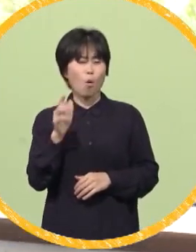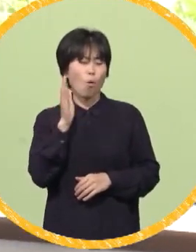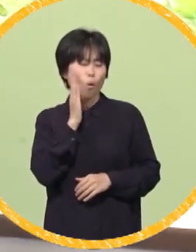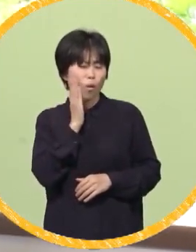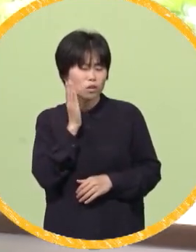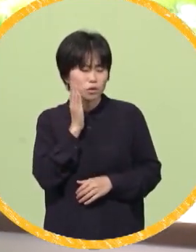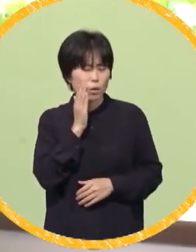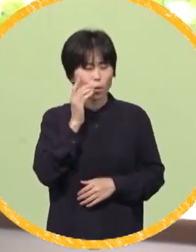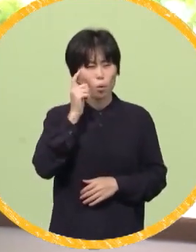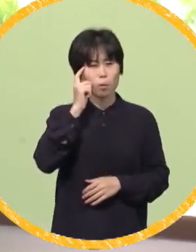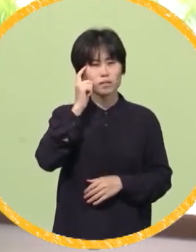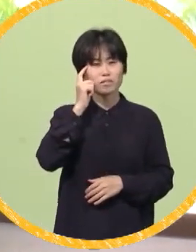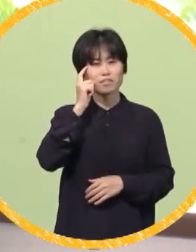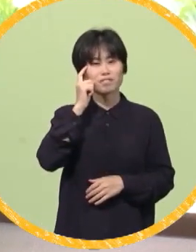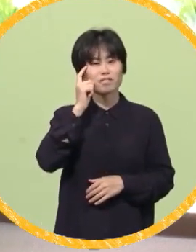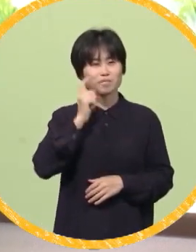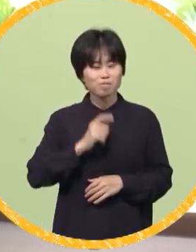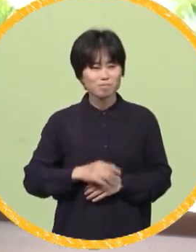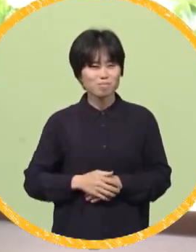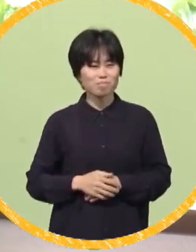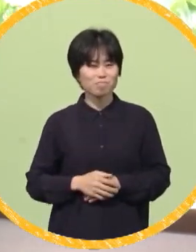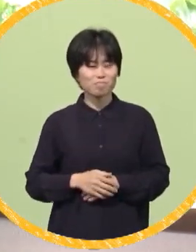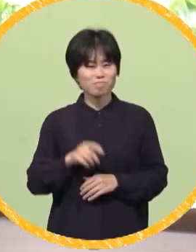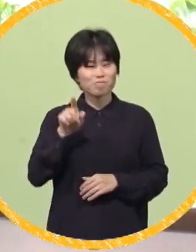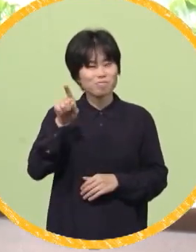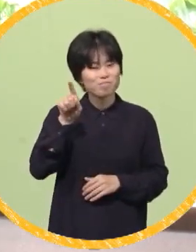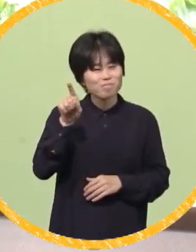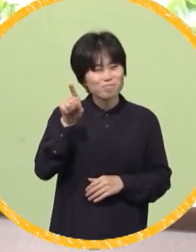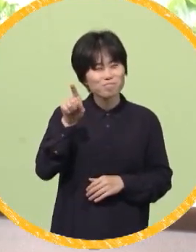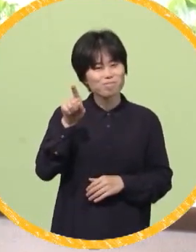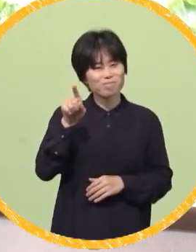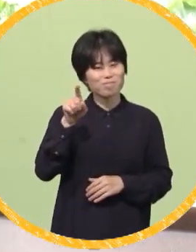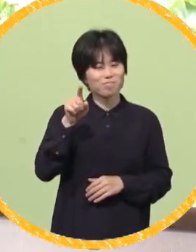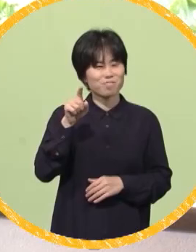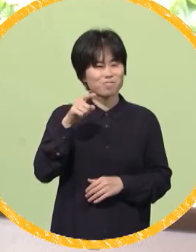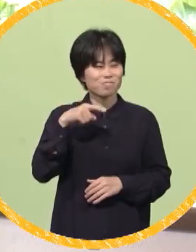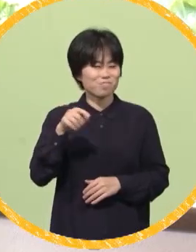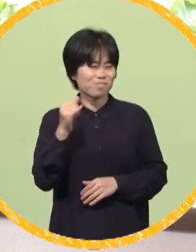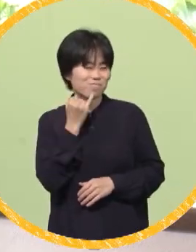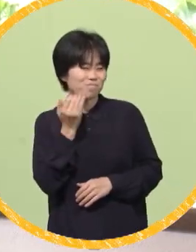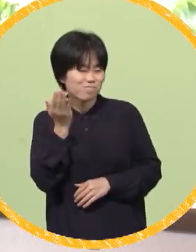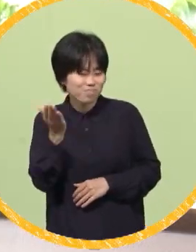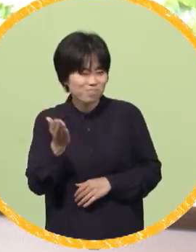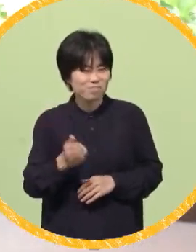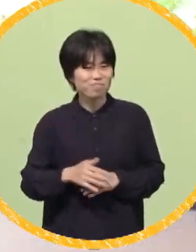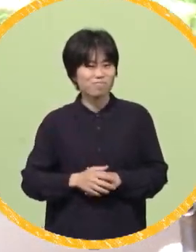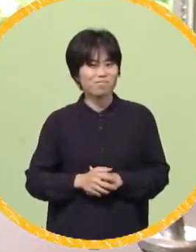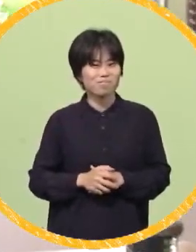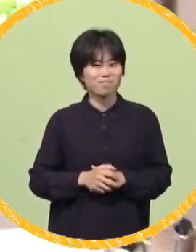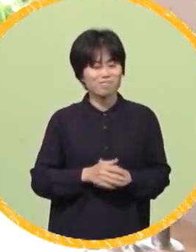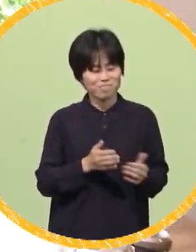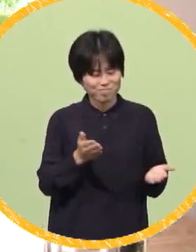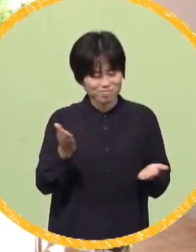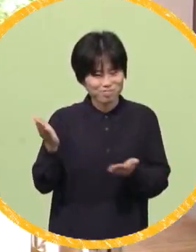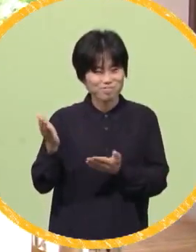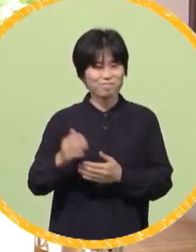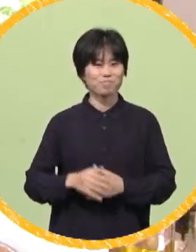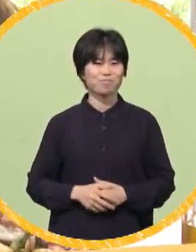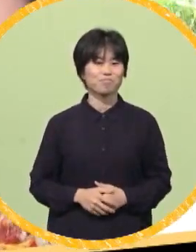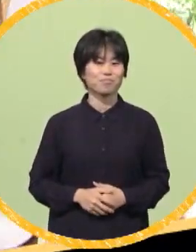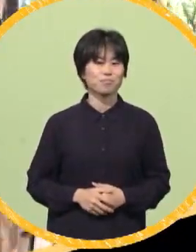うだなと思って、ちょっとあちらも ぜひ いいですか、行っても、 はいはい、見ていただければと思います